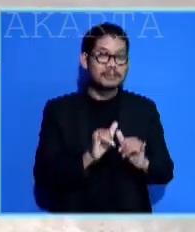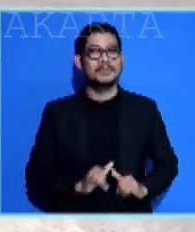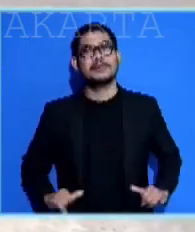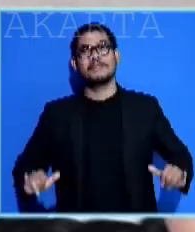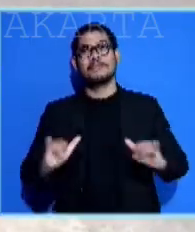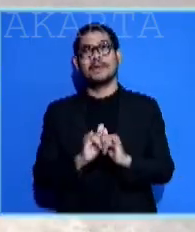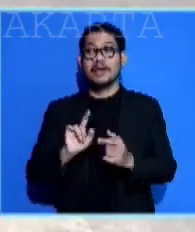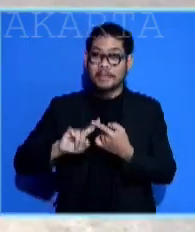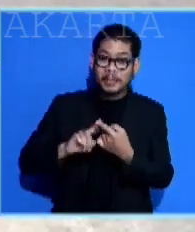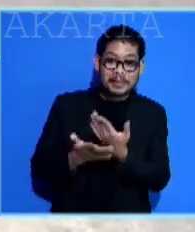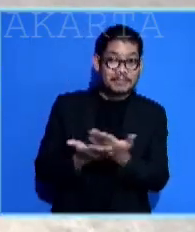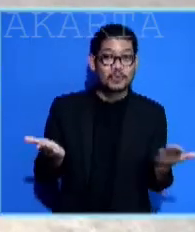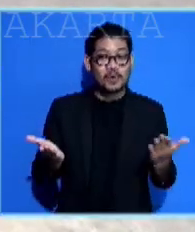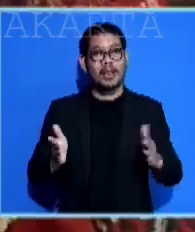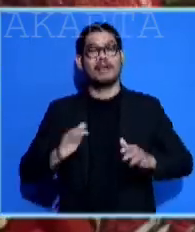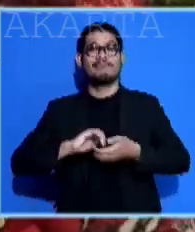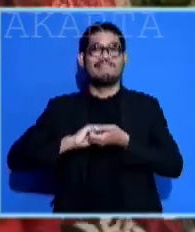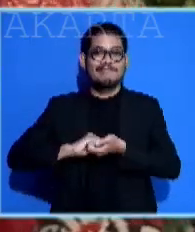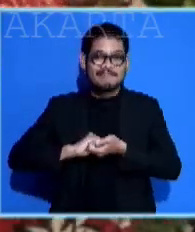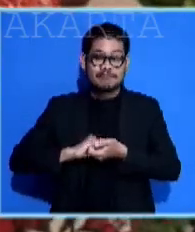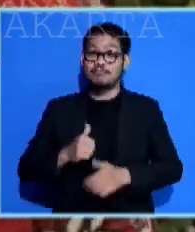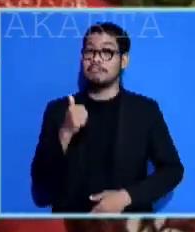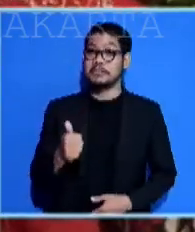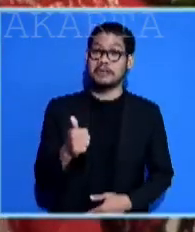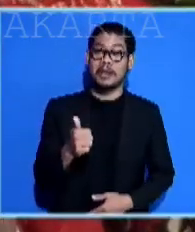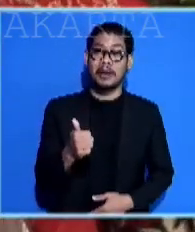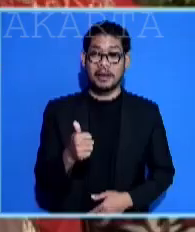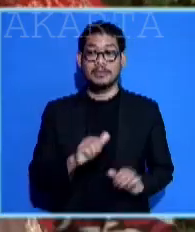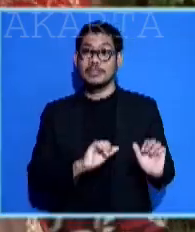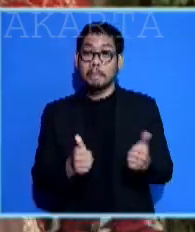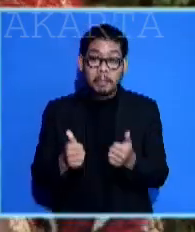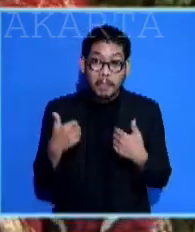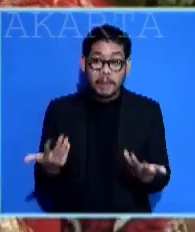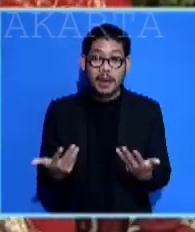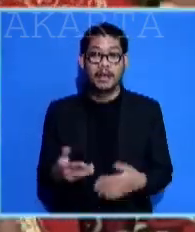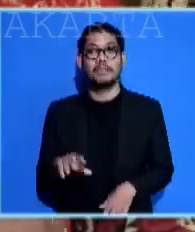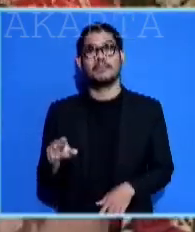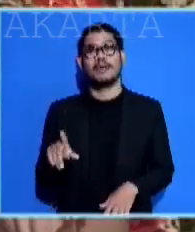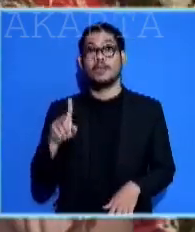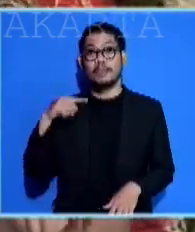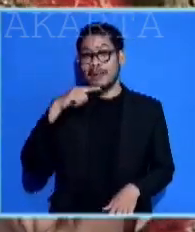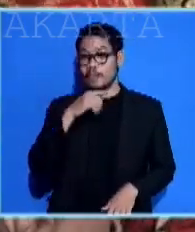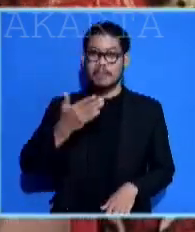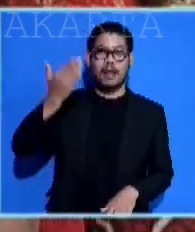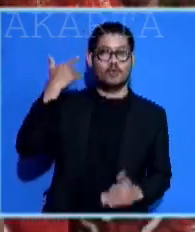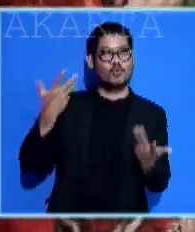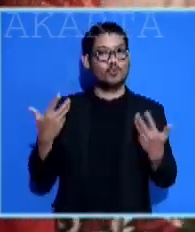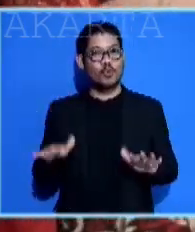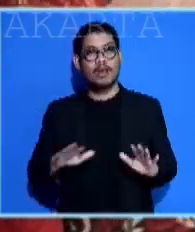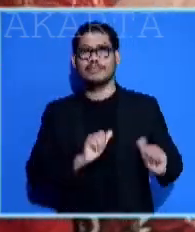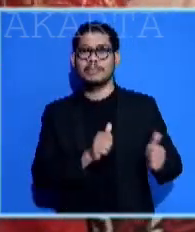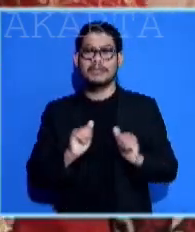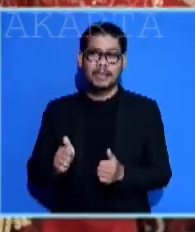bisa bikin kelas solid juga. Persiapannya udah seminggu hari yang lalu, untuk persiapannya sendiri udah